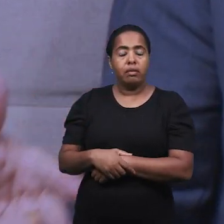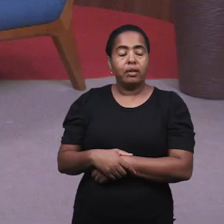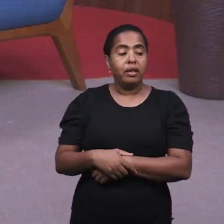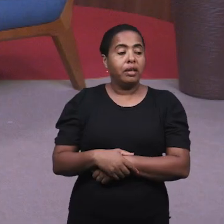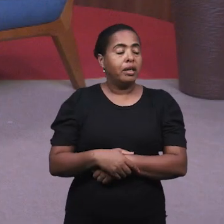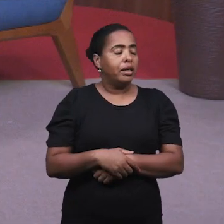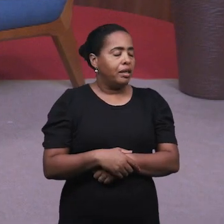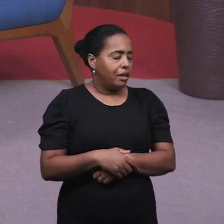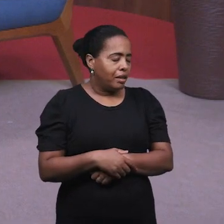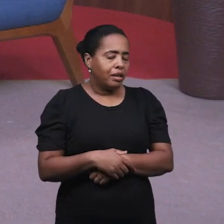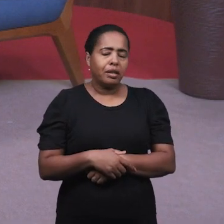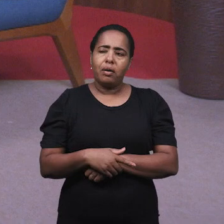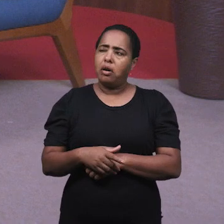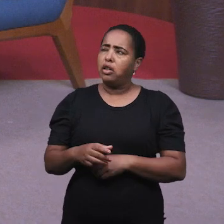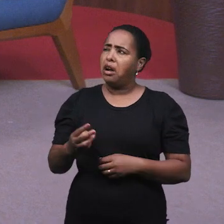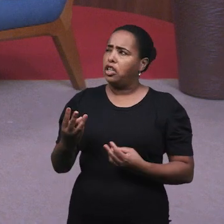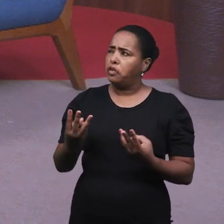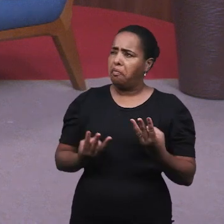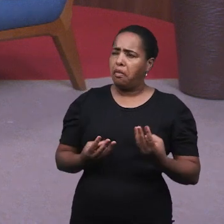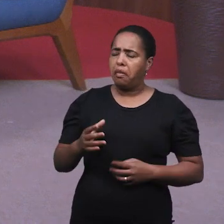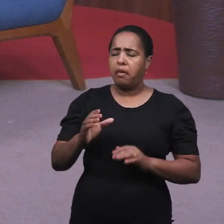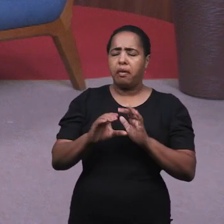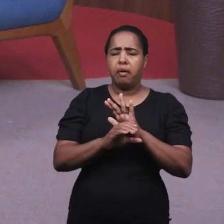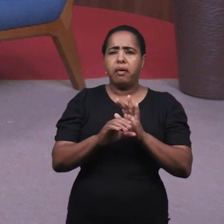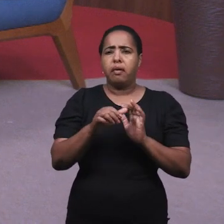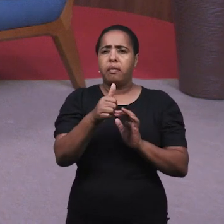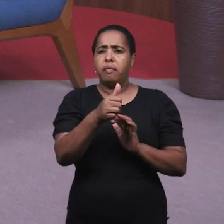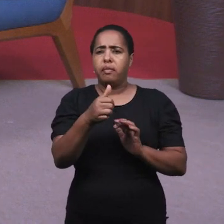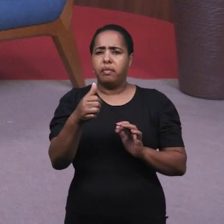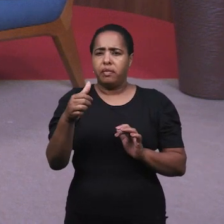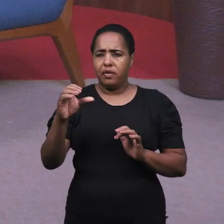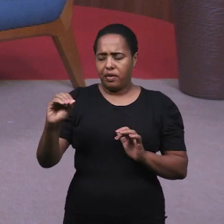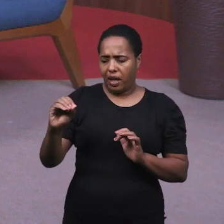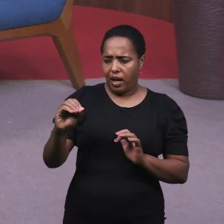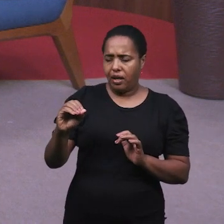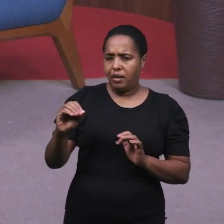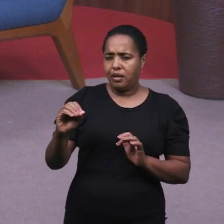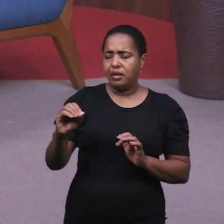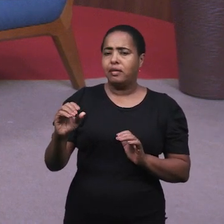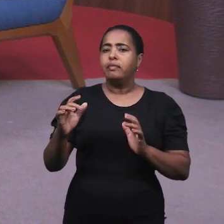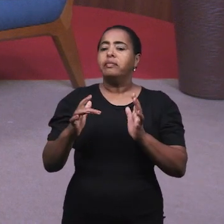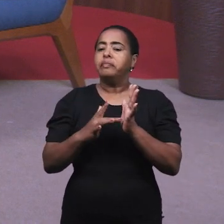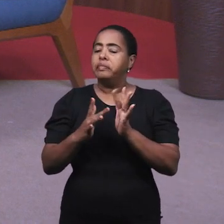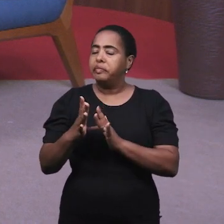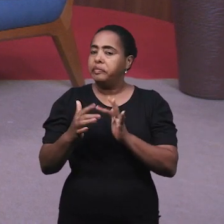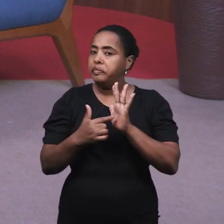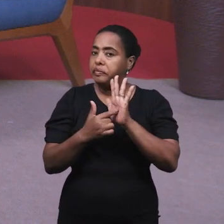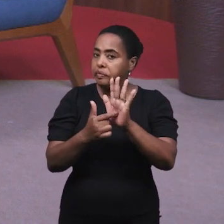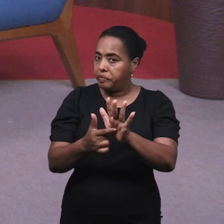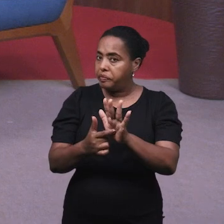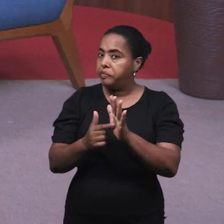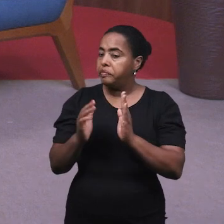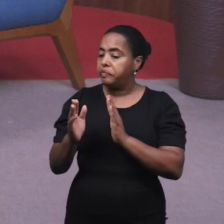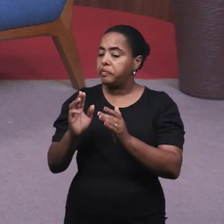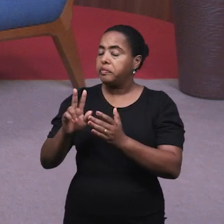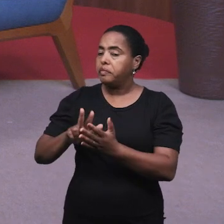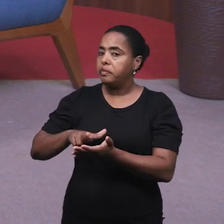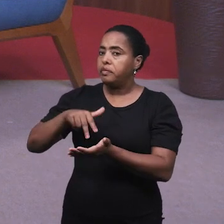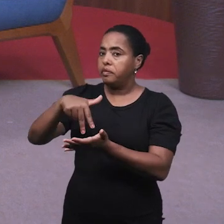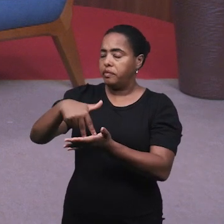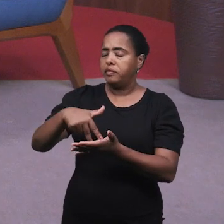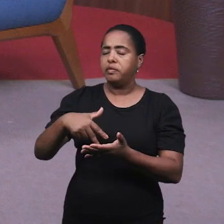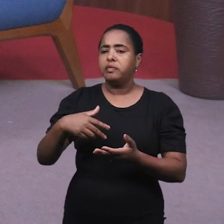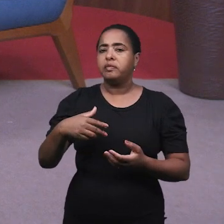Marc 10, nous pouvons montrer, n'est-ce pas? Marc 10, 32 à